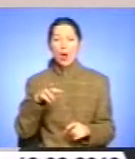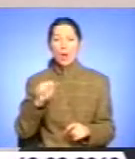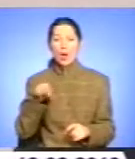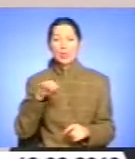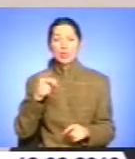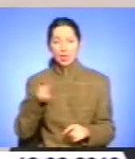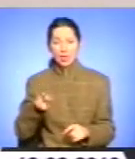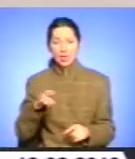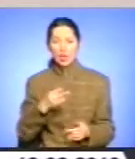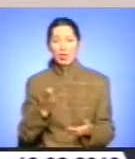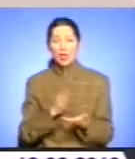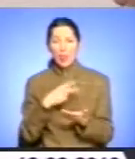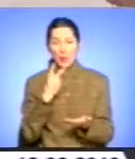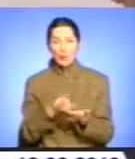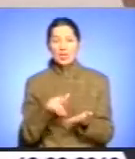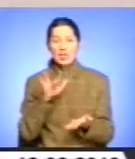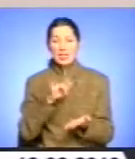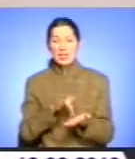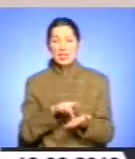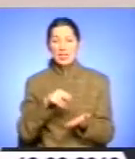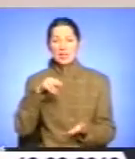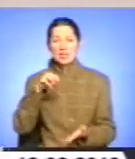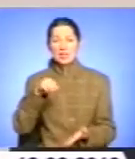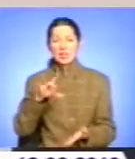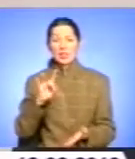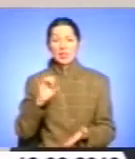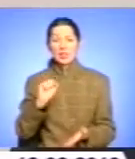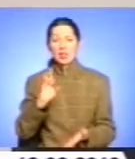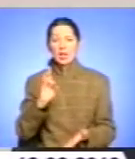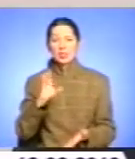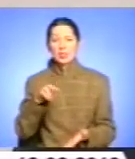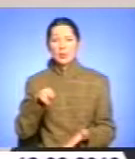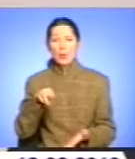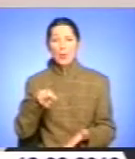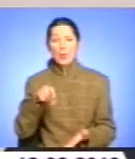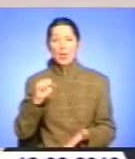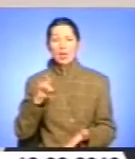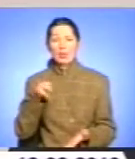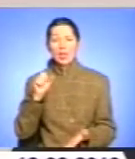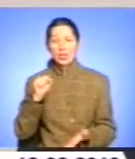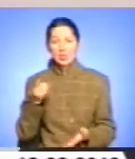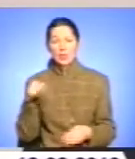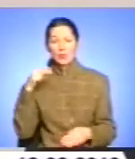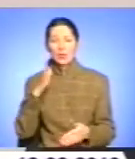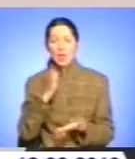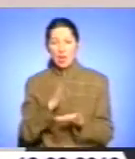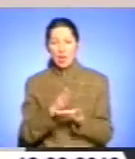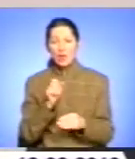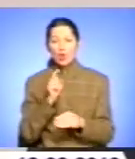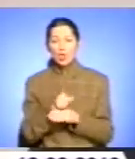і передбачений центр трансплантації. Крім того, президент поставив доручення перед Кабінетом